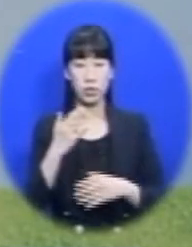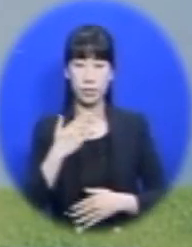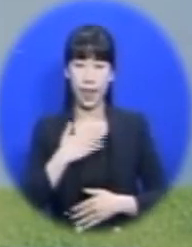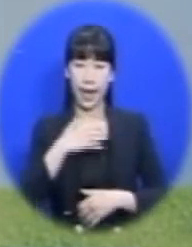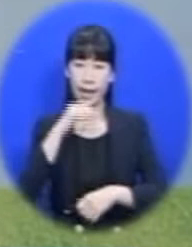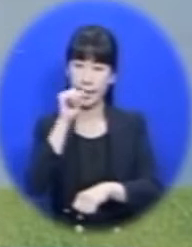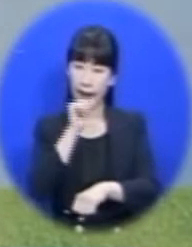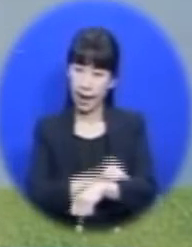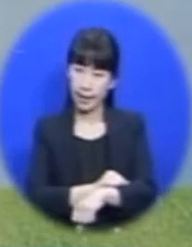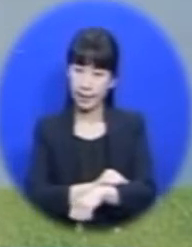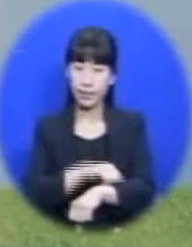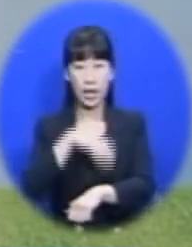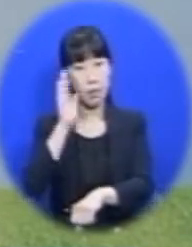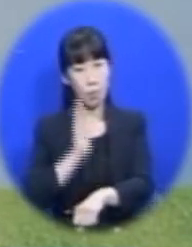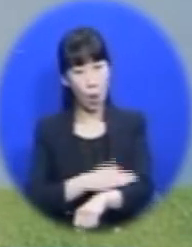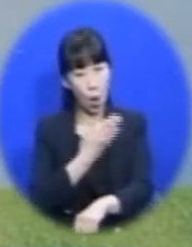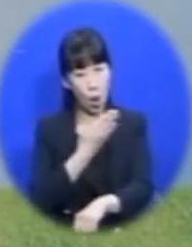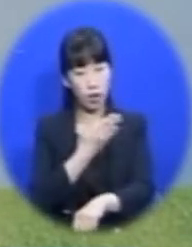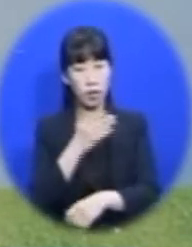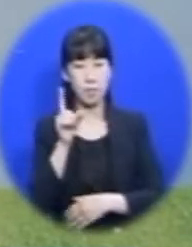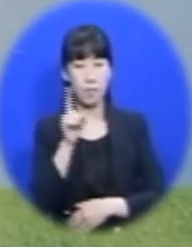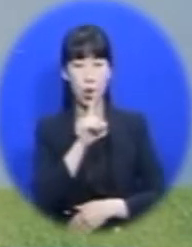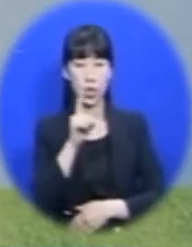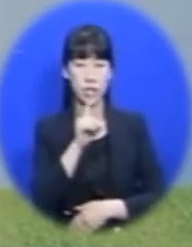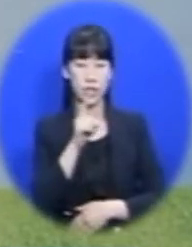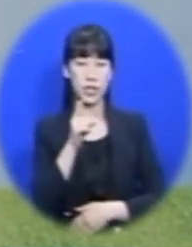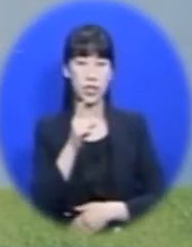못하고 있는지 심각하게 됩니다.